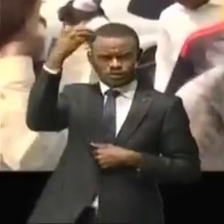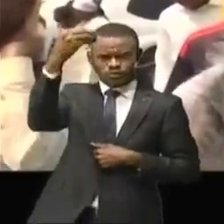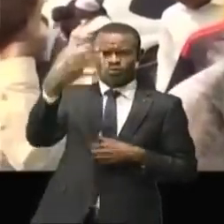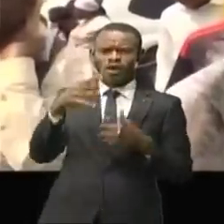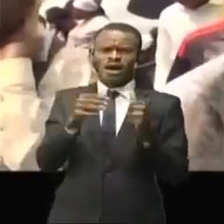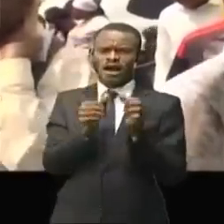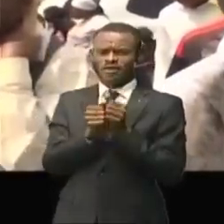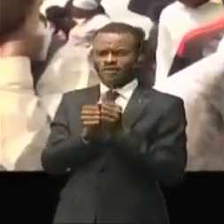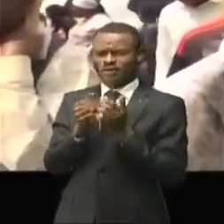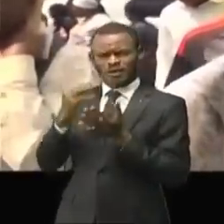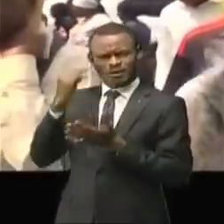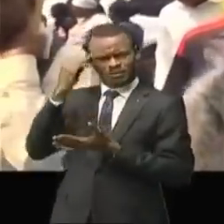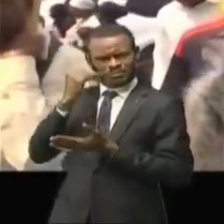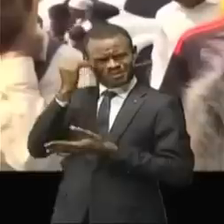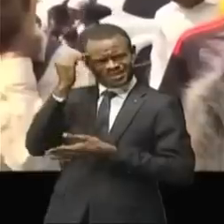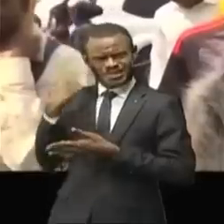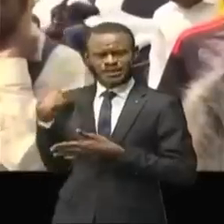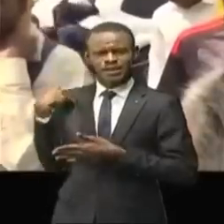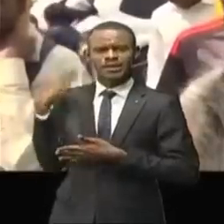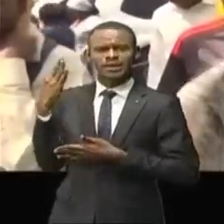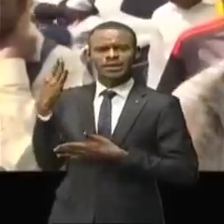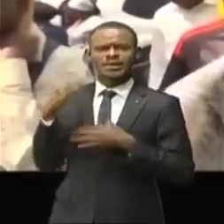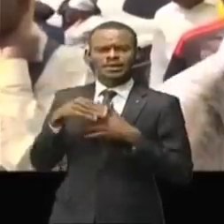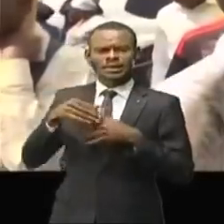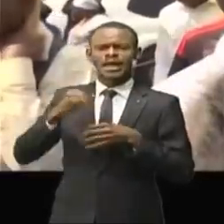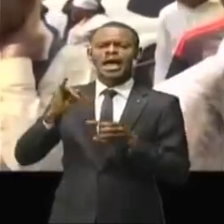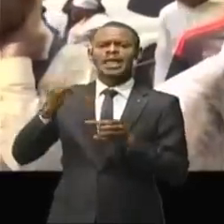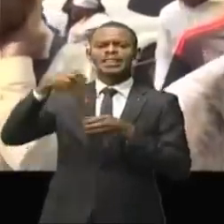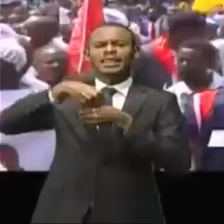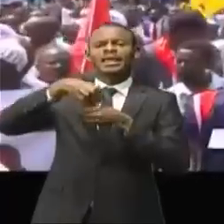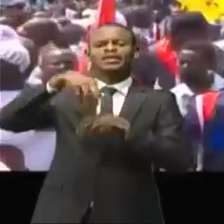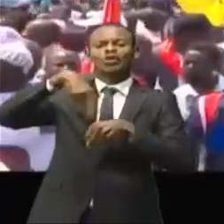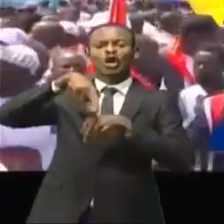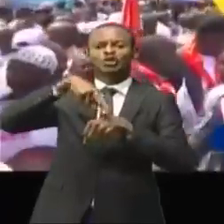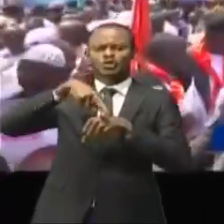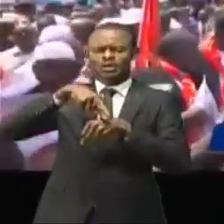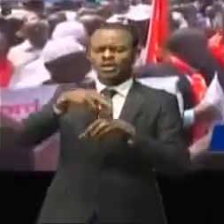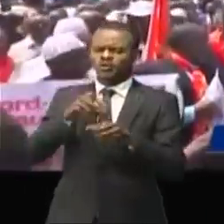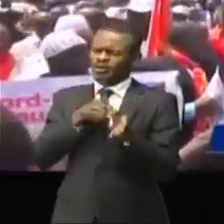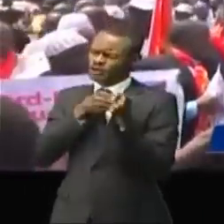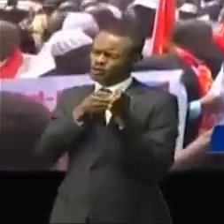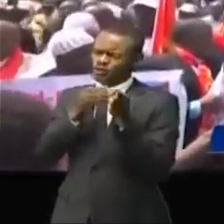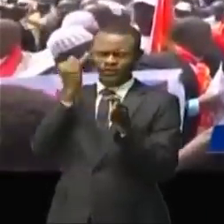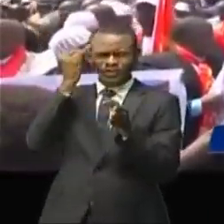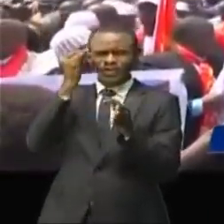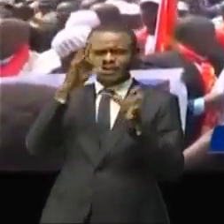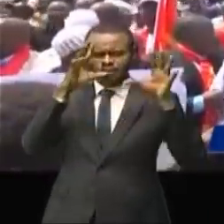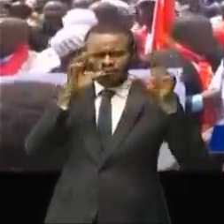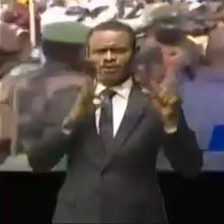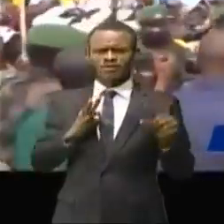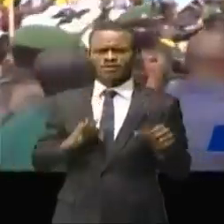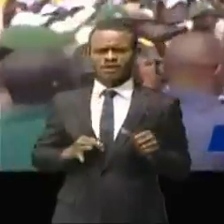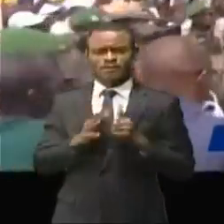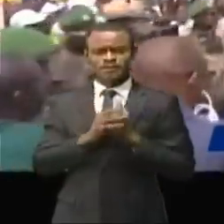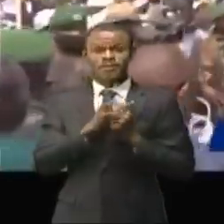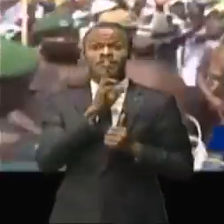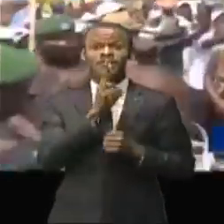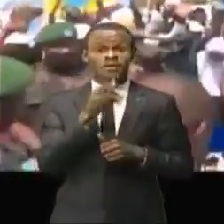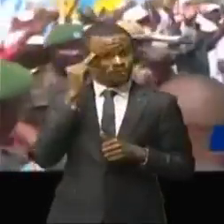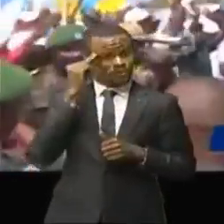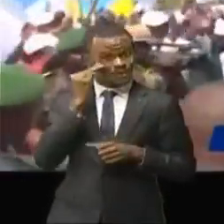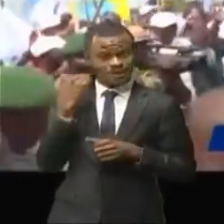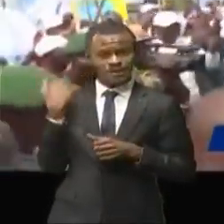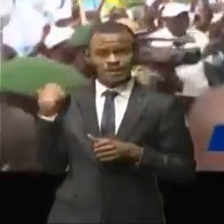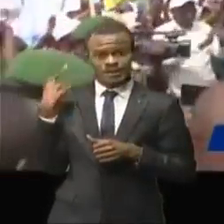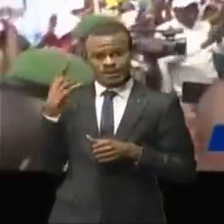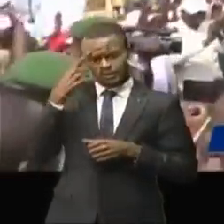Monsieur Félix Antoine le président de la République le ministre de tamistre de l'intégration régionale c'est bas pour